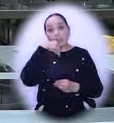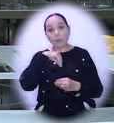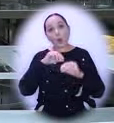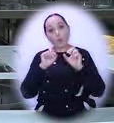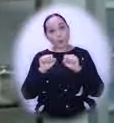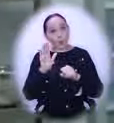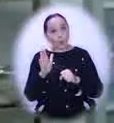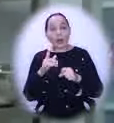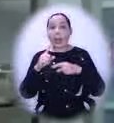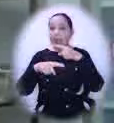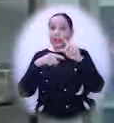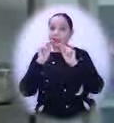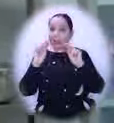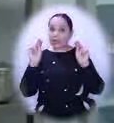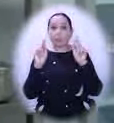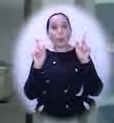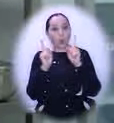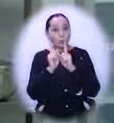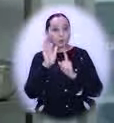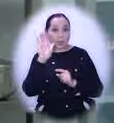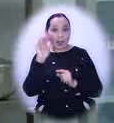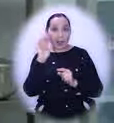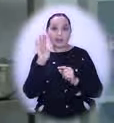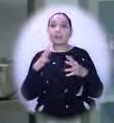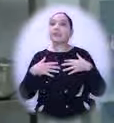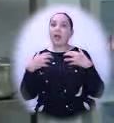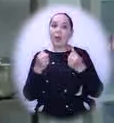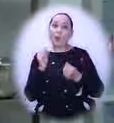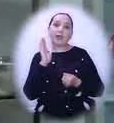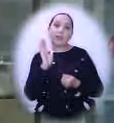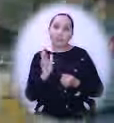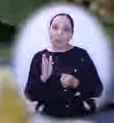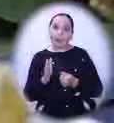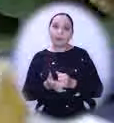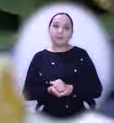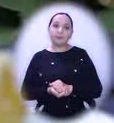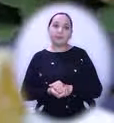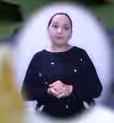qilishingiz mumkin. Keyingi darslarda ko'rishguncha xayr, salomat bo'ling.